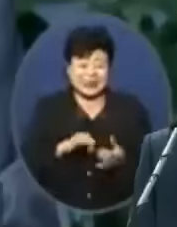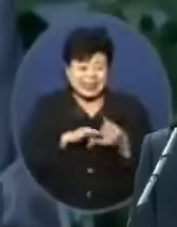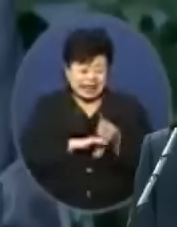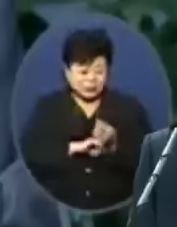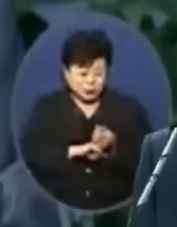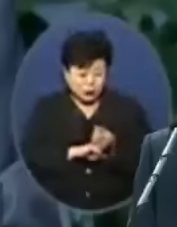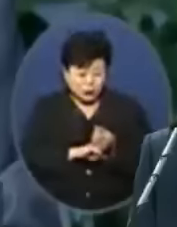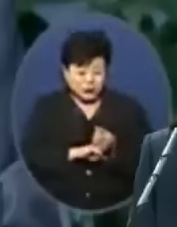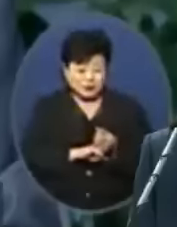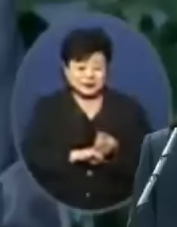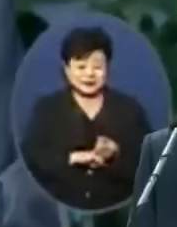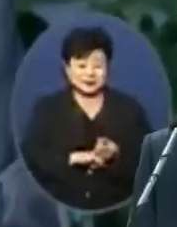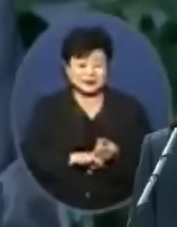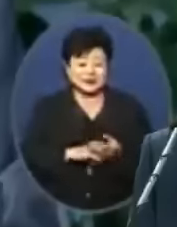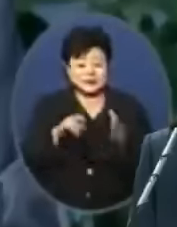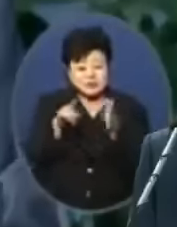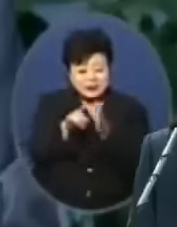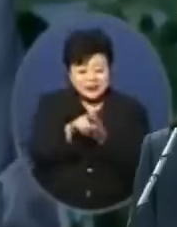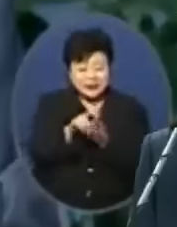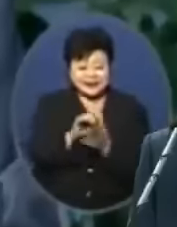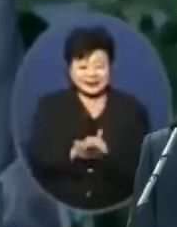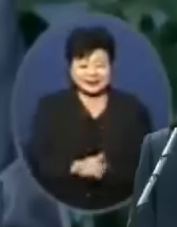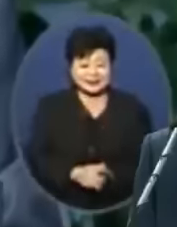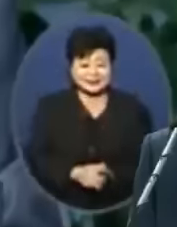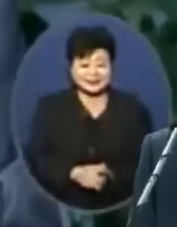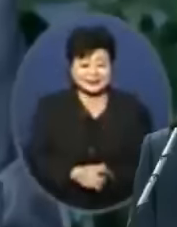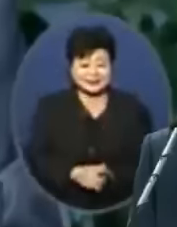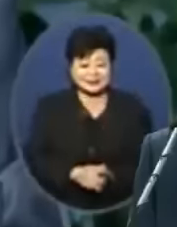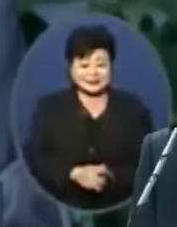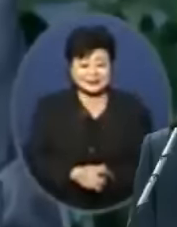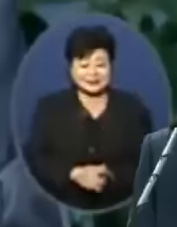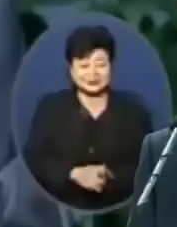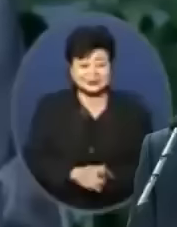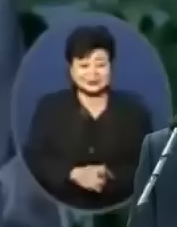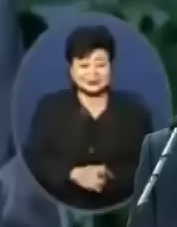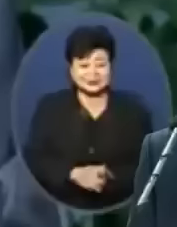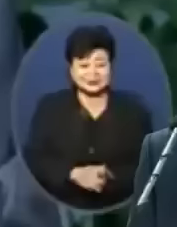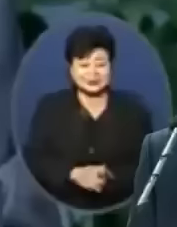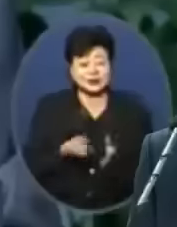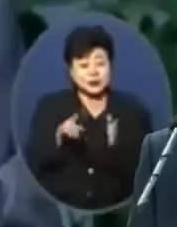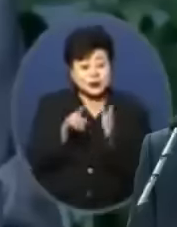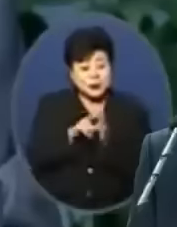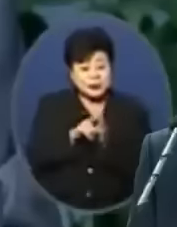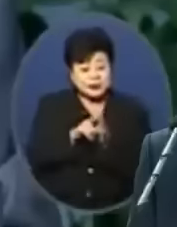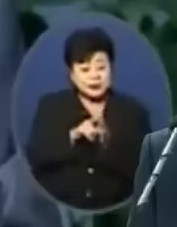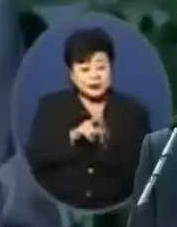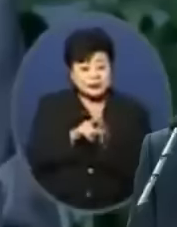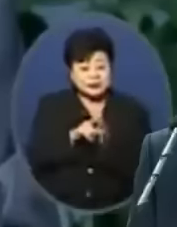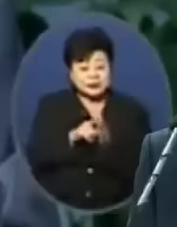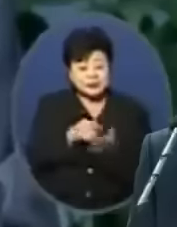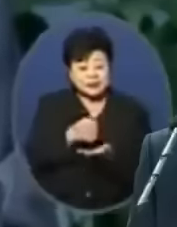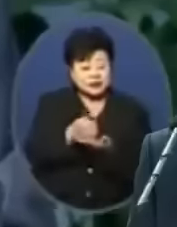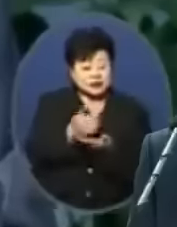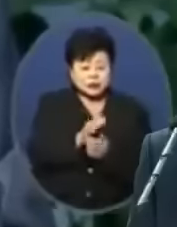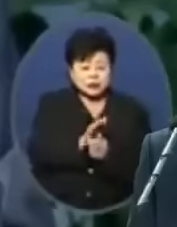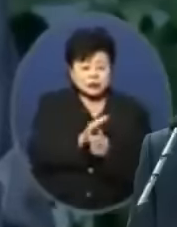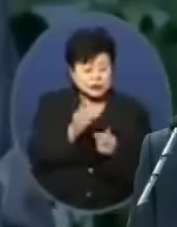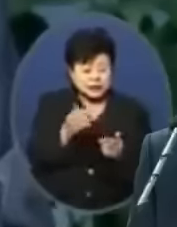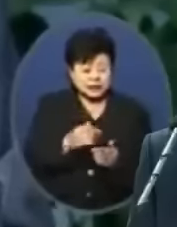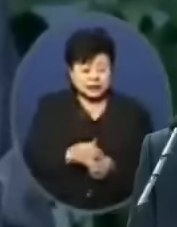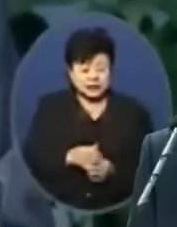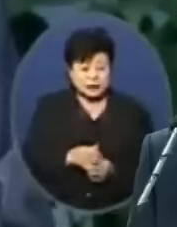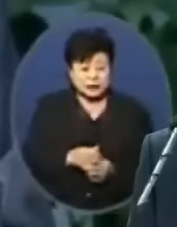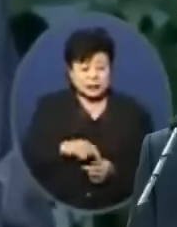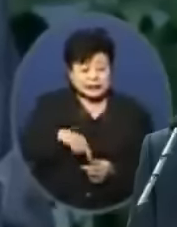약속을 믿으십시오. 그리고 아무도 여러분을 위해서 격려를 안 해주기 때문에 여러분이